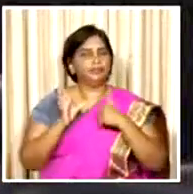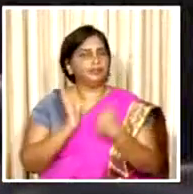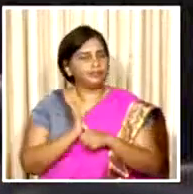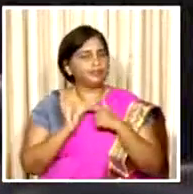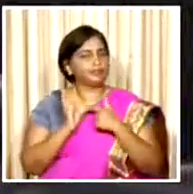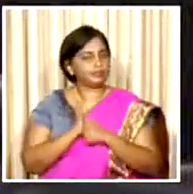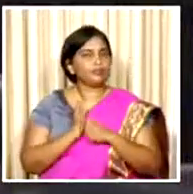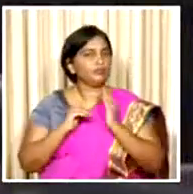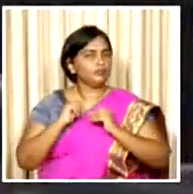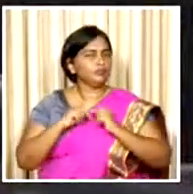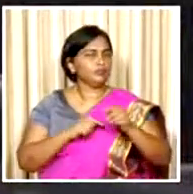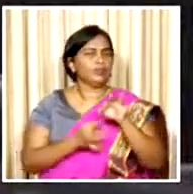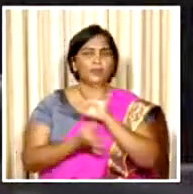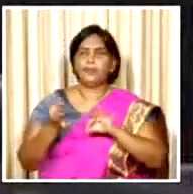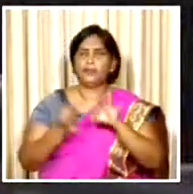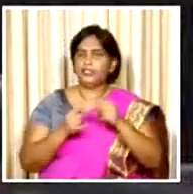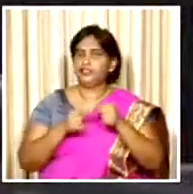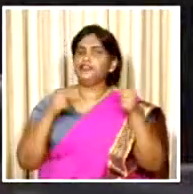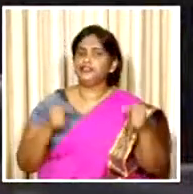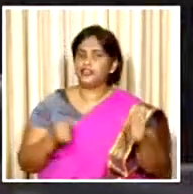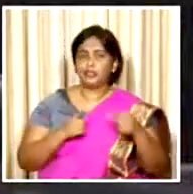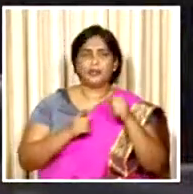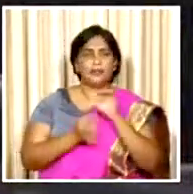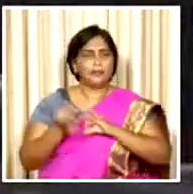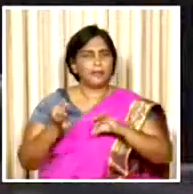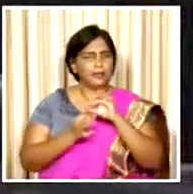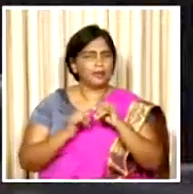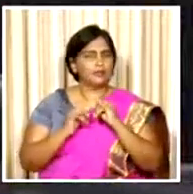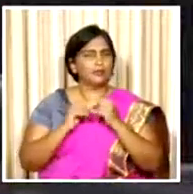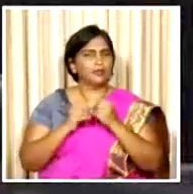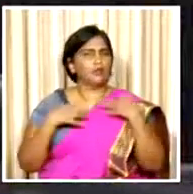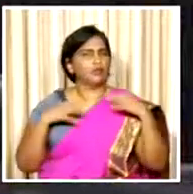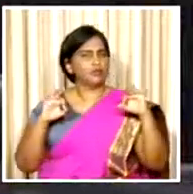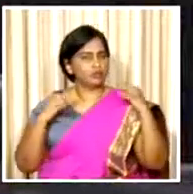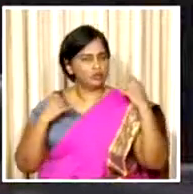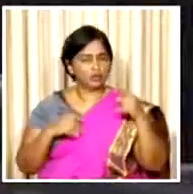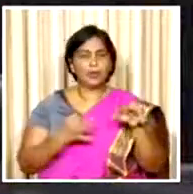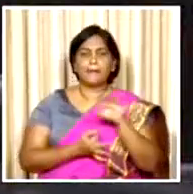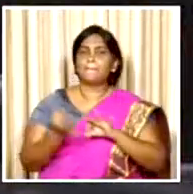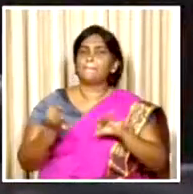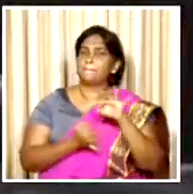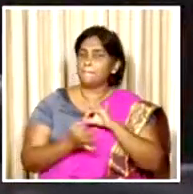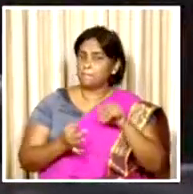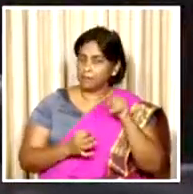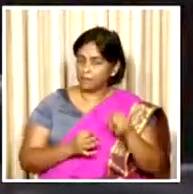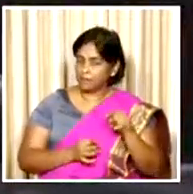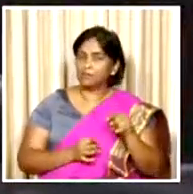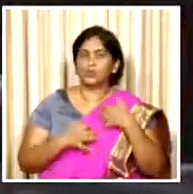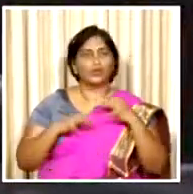හරහා සිද්ධ වෙනේ ප්‍රජාතන්ත්‍ර විරෝධී ප්‍රජාතන්ත්‍ර අවකාශය දුර්වල කරන ප්‍රජාතන්ත්‍රවාදයේ